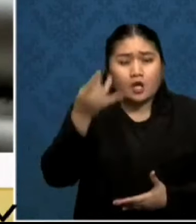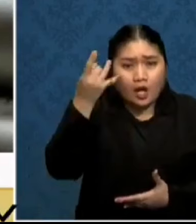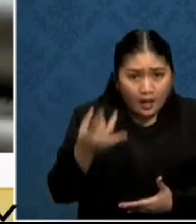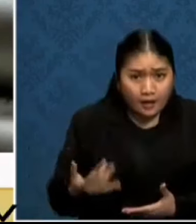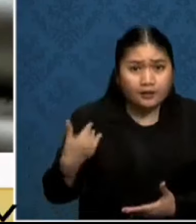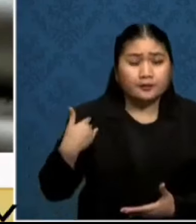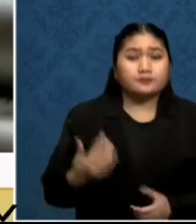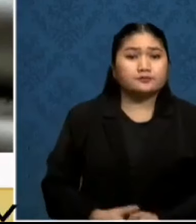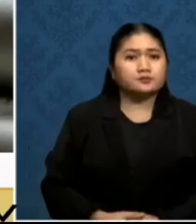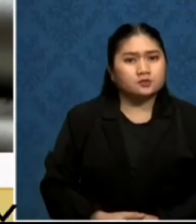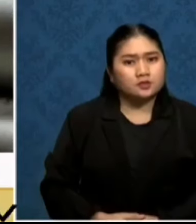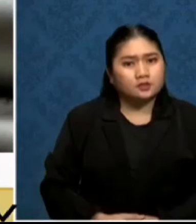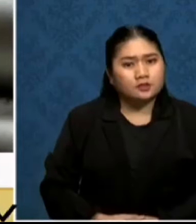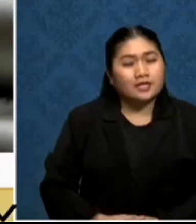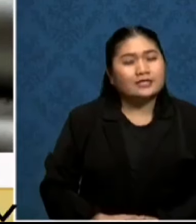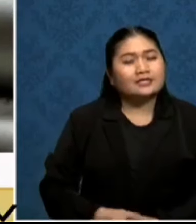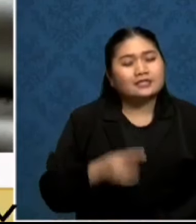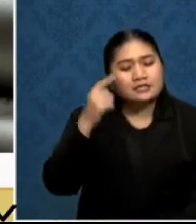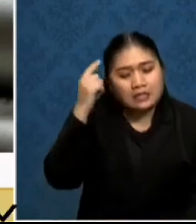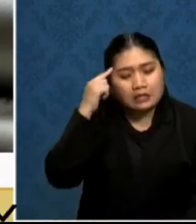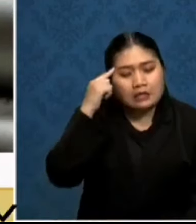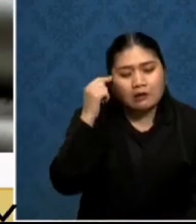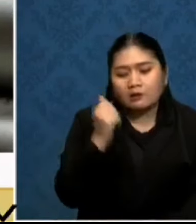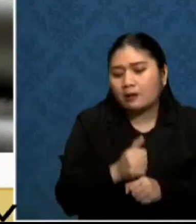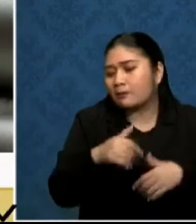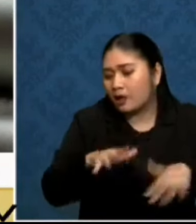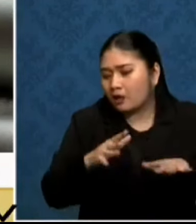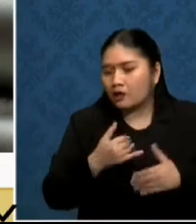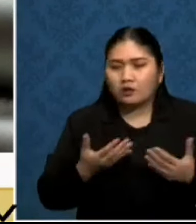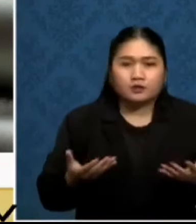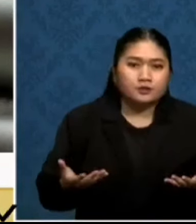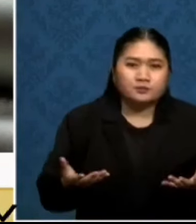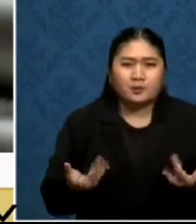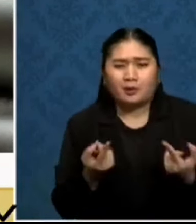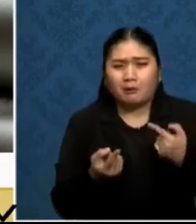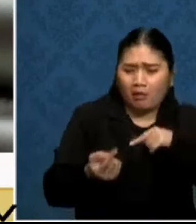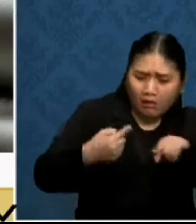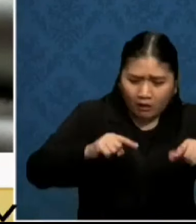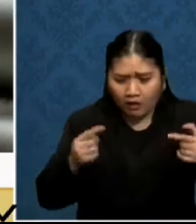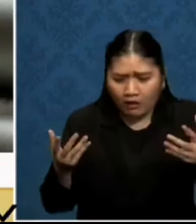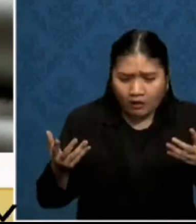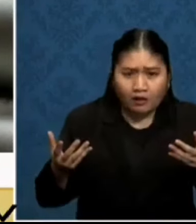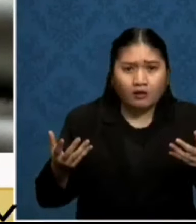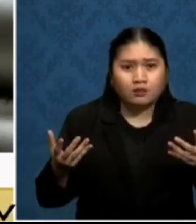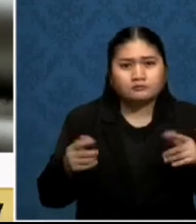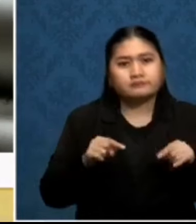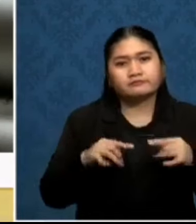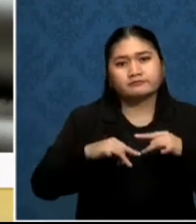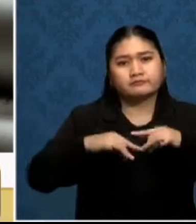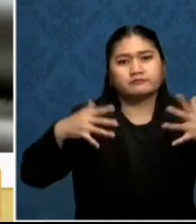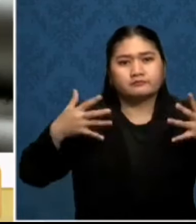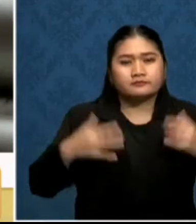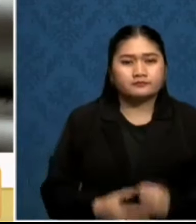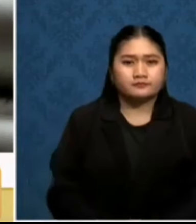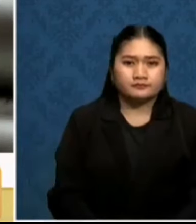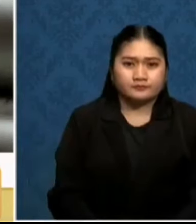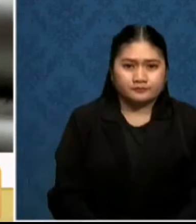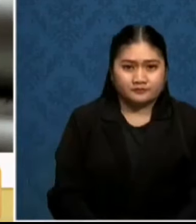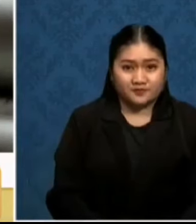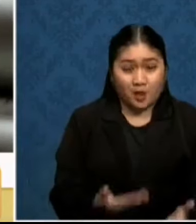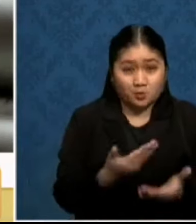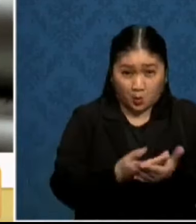ถึงบอกมันคิดไปทำไปแล้วแถมยังสวนกันมาสวนกันไป